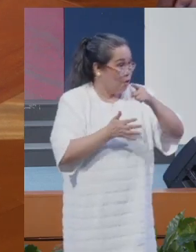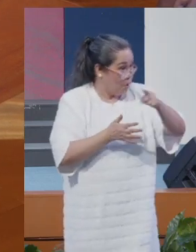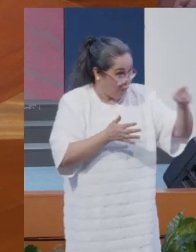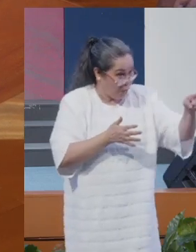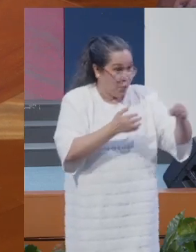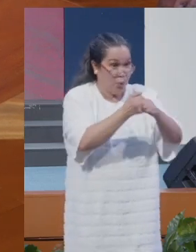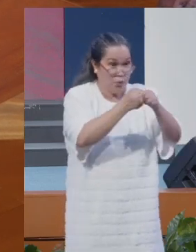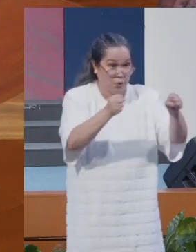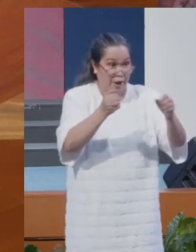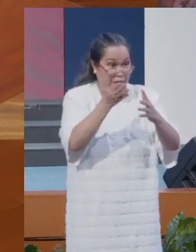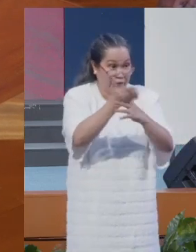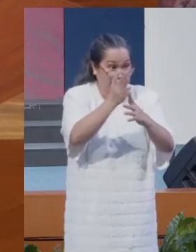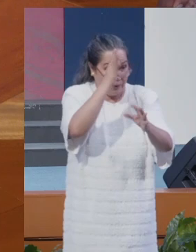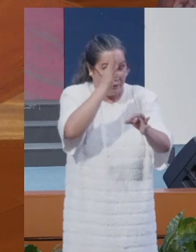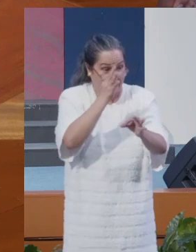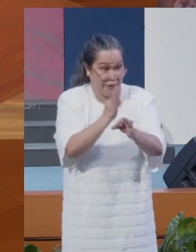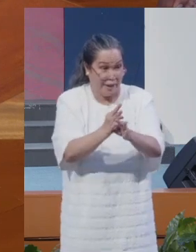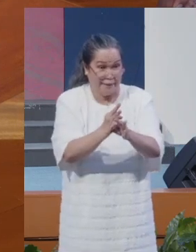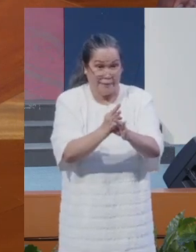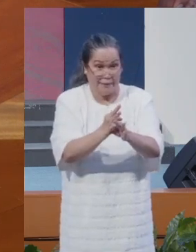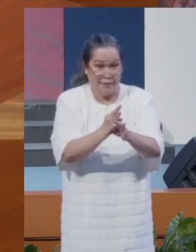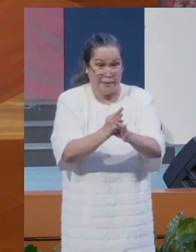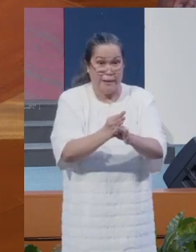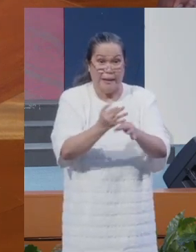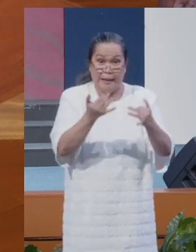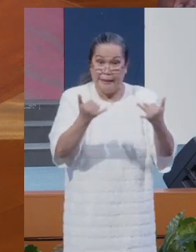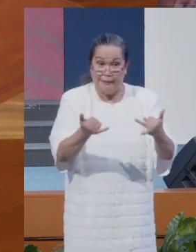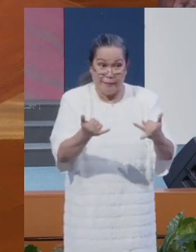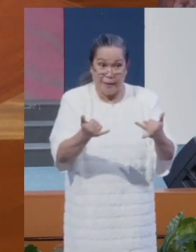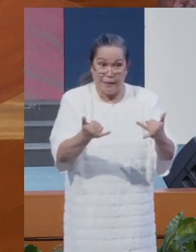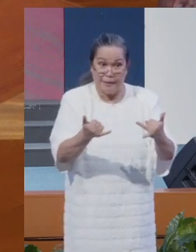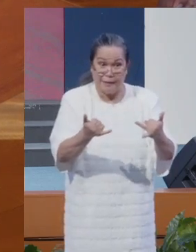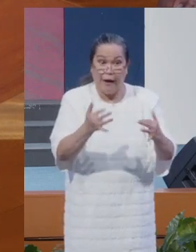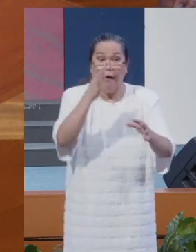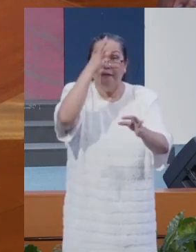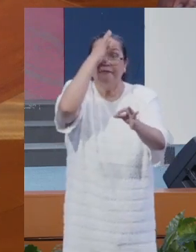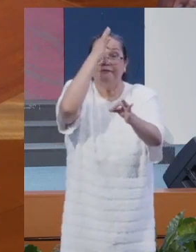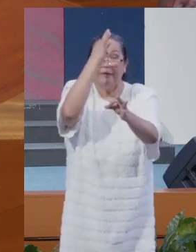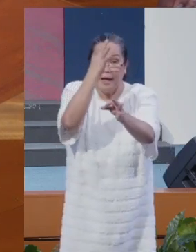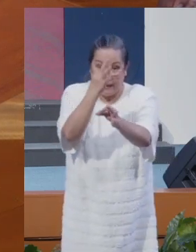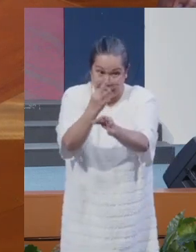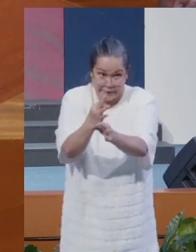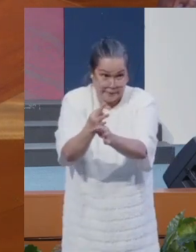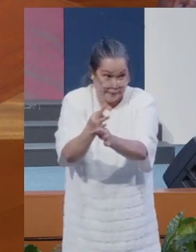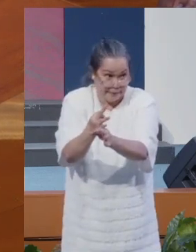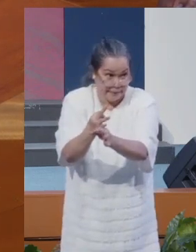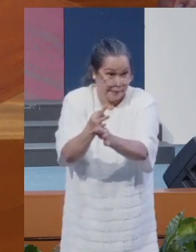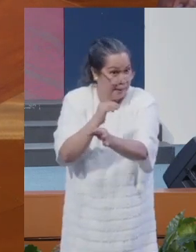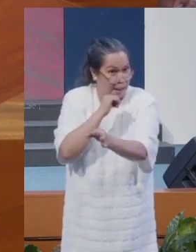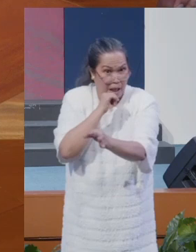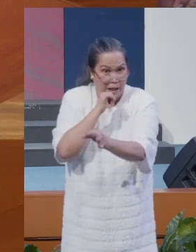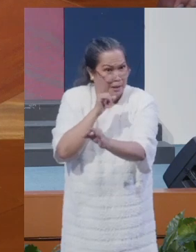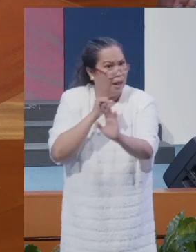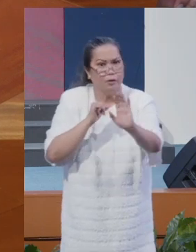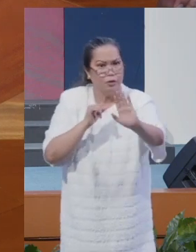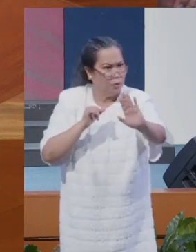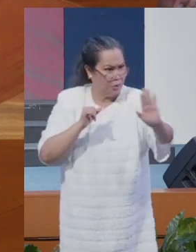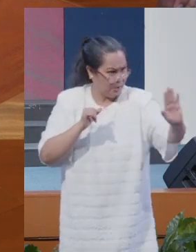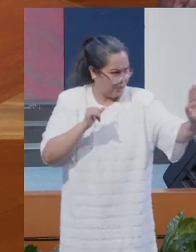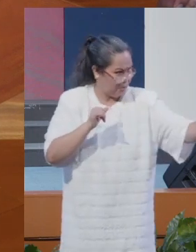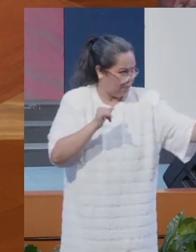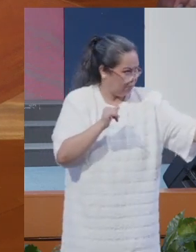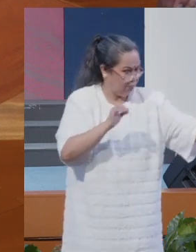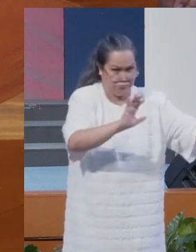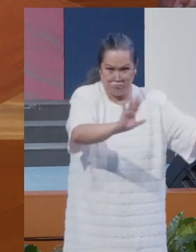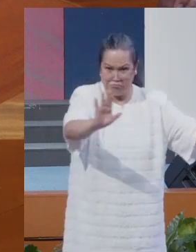saved through faith. And this faith is not your own. It's